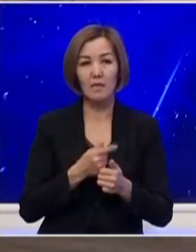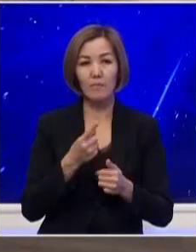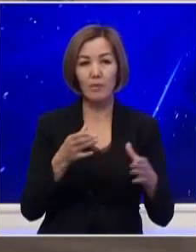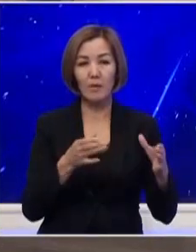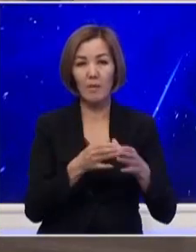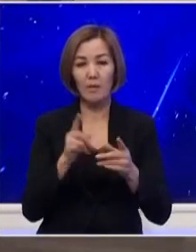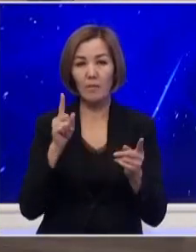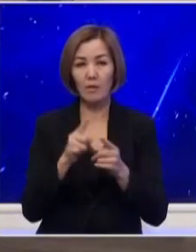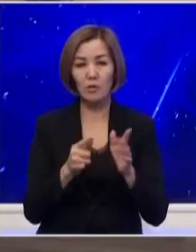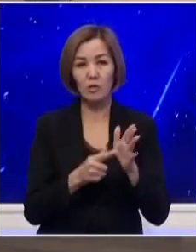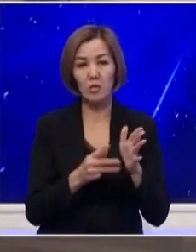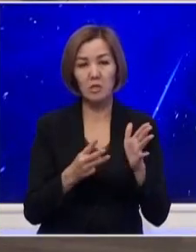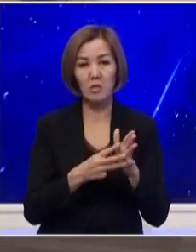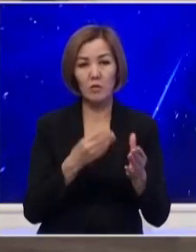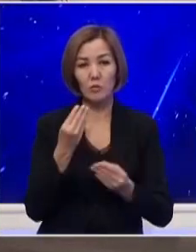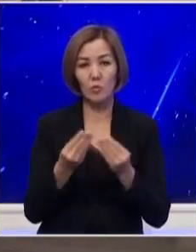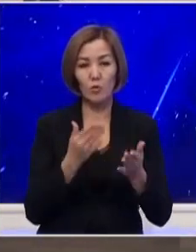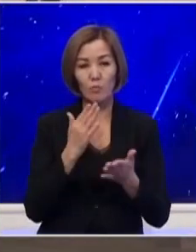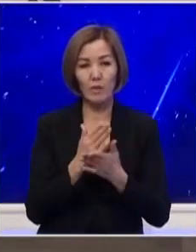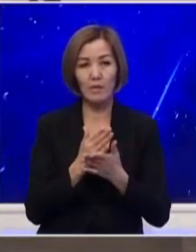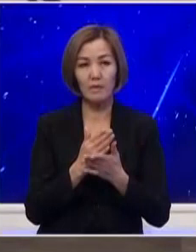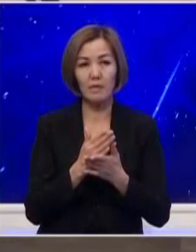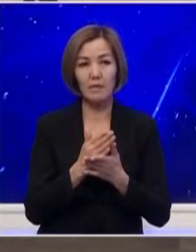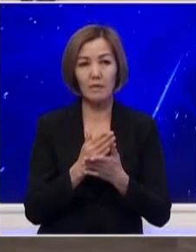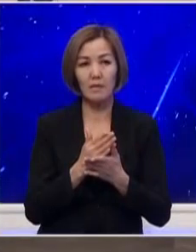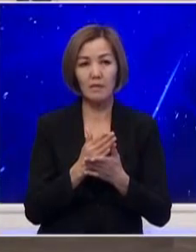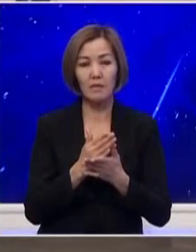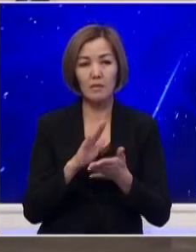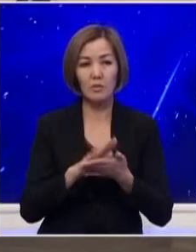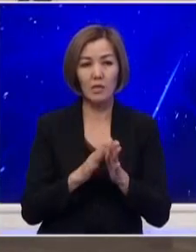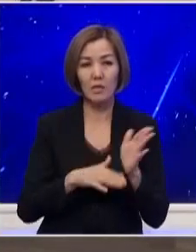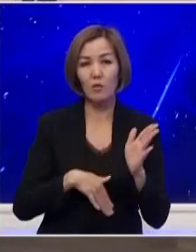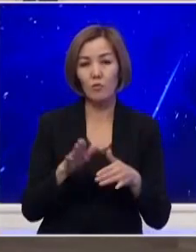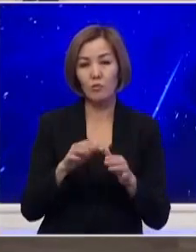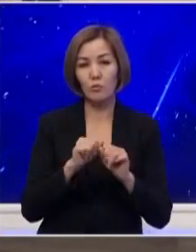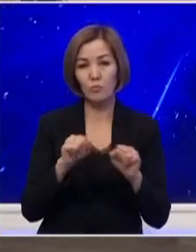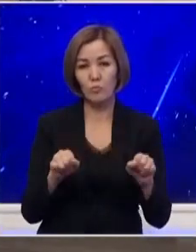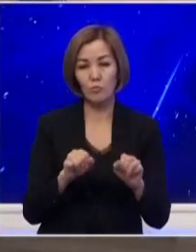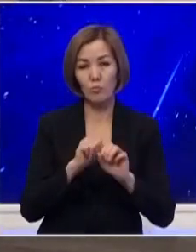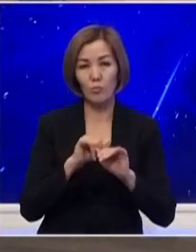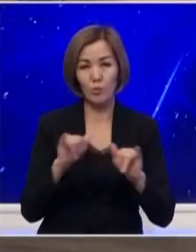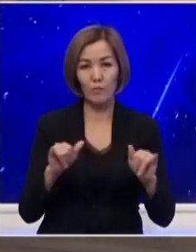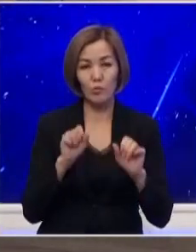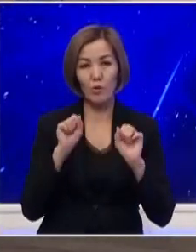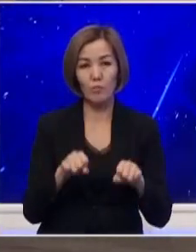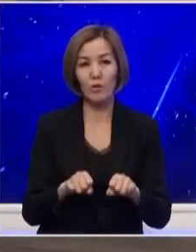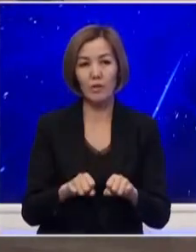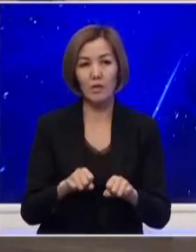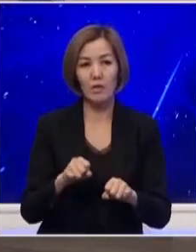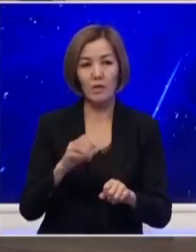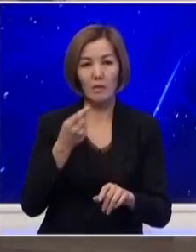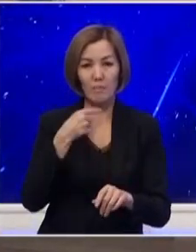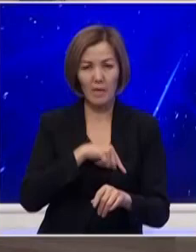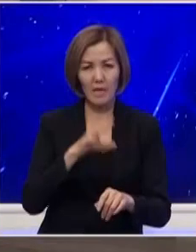жерде күніне 7-8 ойыннан. Өзіңнің физически жағдайыңды дұрыстауға болады. Моральный, психологический